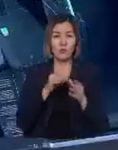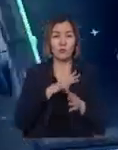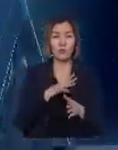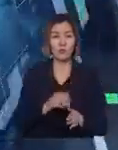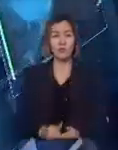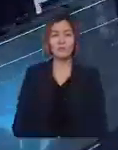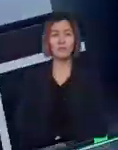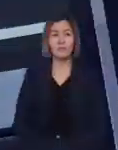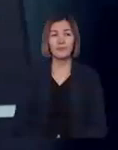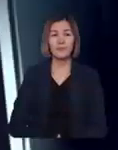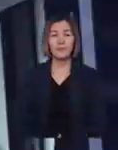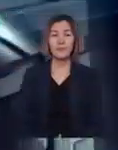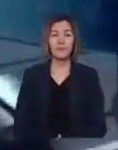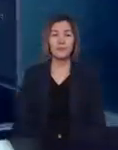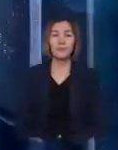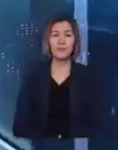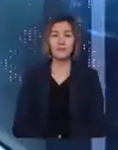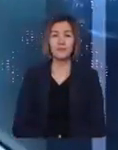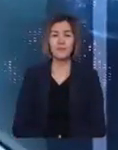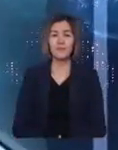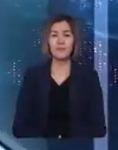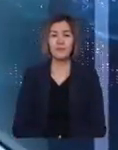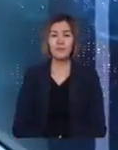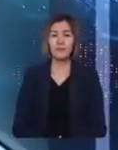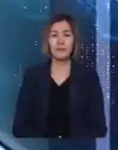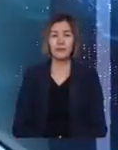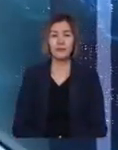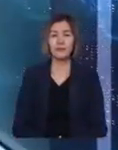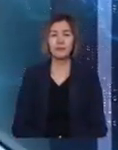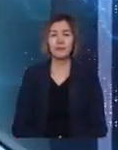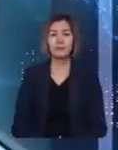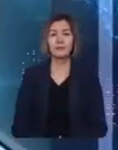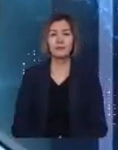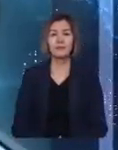Айым Жүрсінқызы, Бекжан Кенжебай, Жетісу телерадио кешені, Алматы қаласынан.